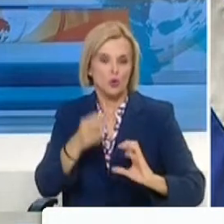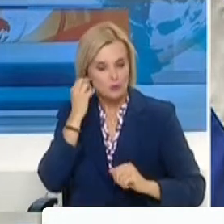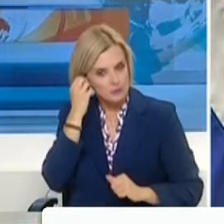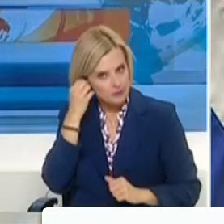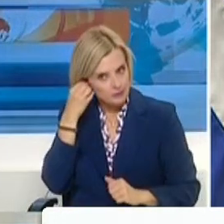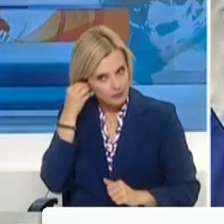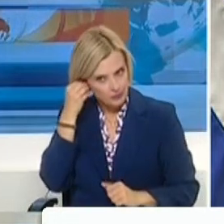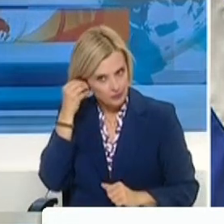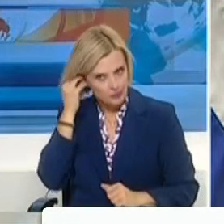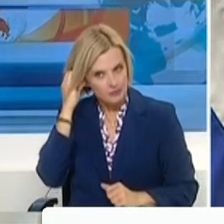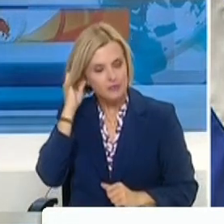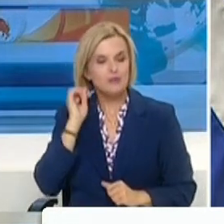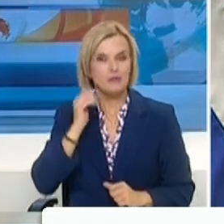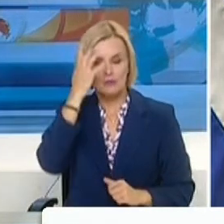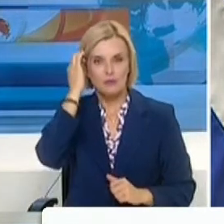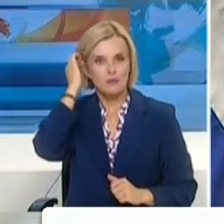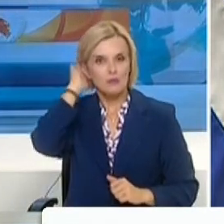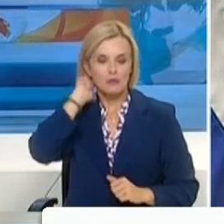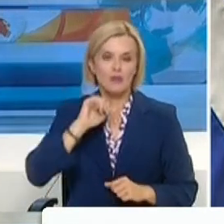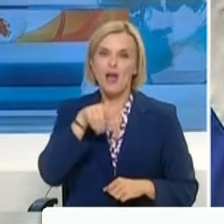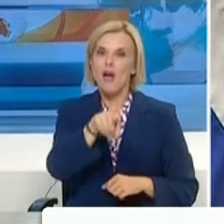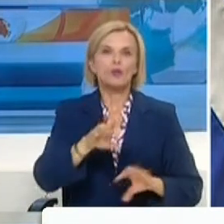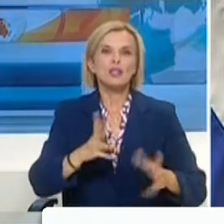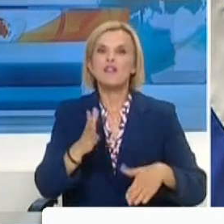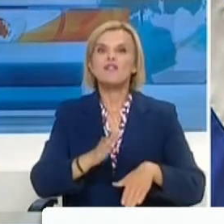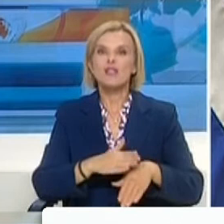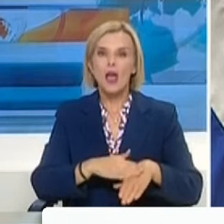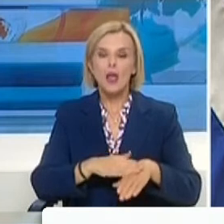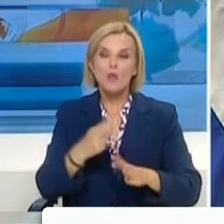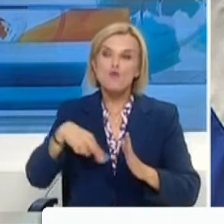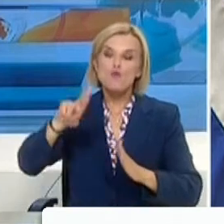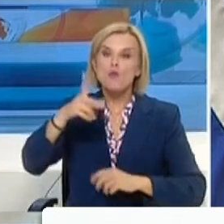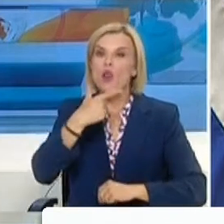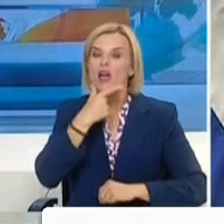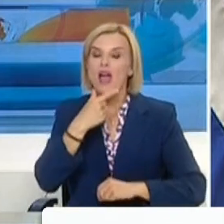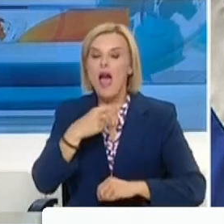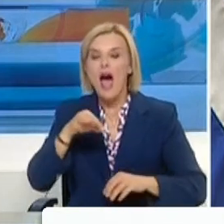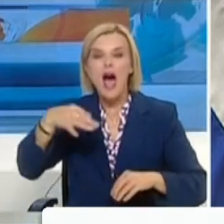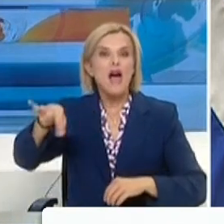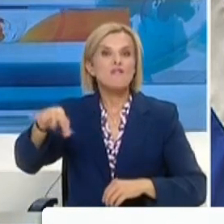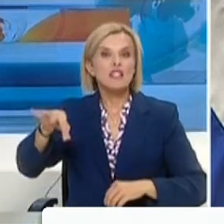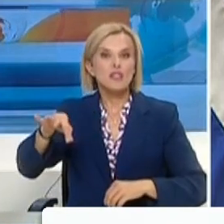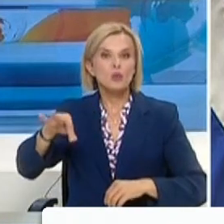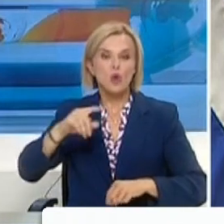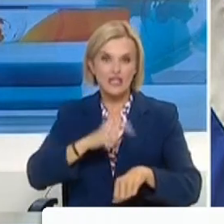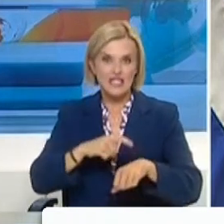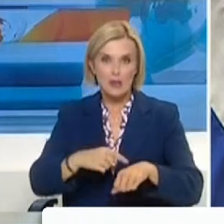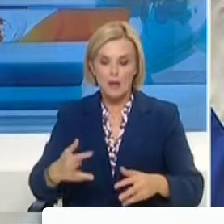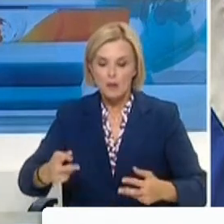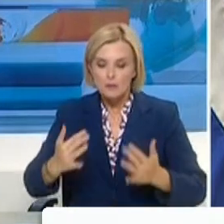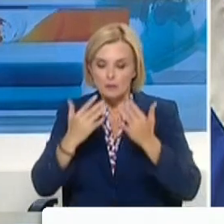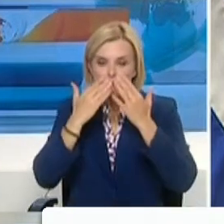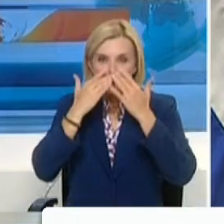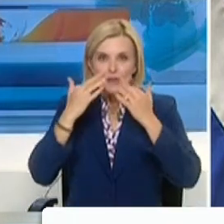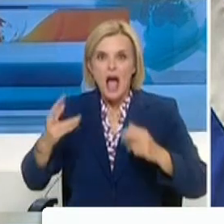περίοδο. Αυτό συμβαίνει και με άλλους αναπνευστικούς ιούς. Είναι σε όλους μας γνωστό πως κάποιοι ιοί που προξενούν κάθε χρόνο το κοινό